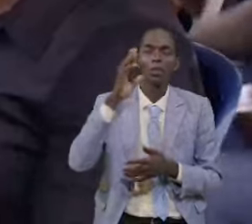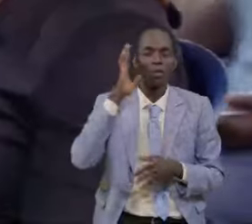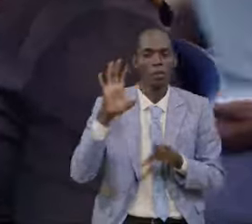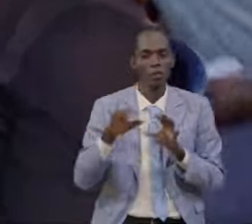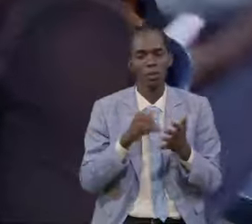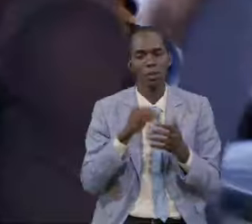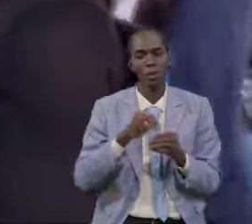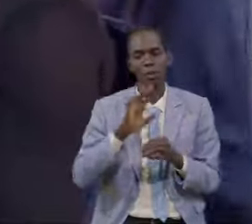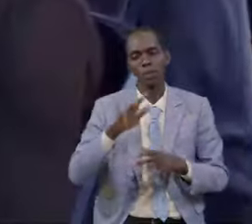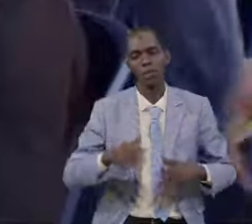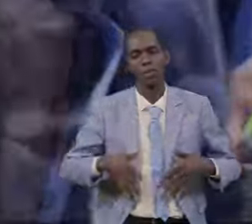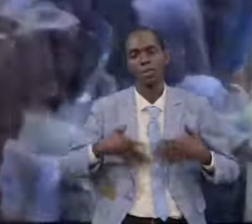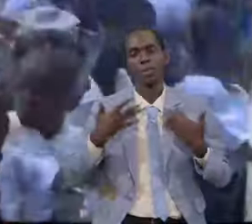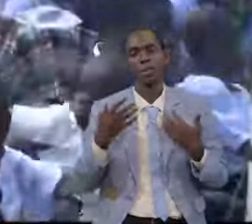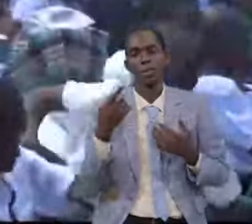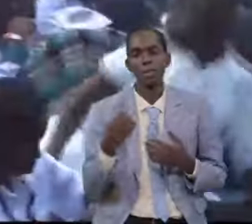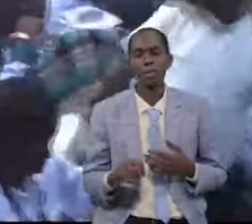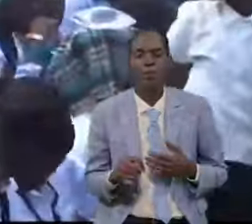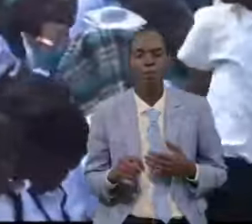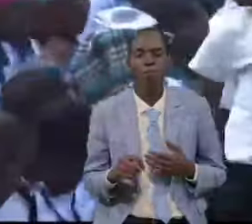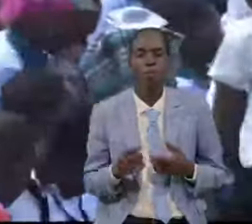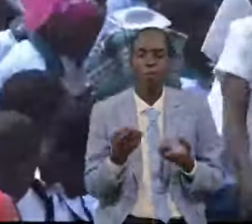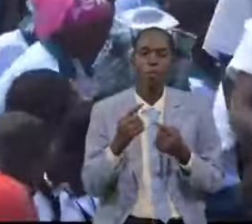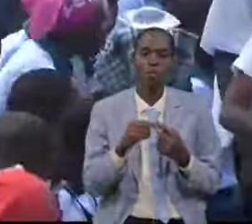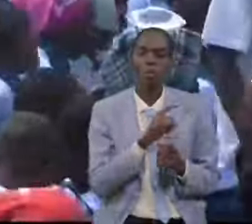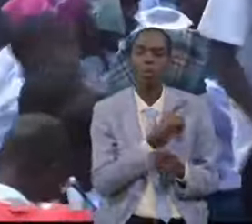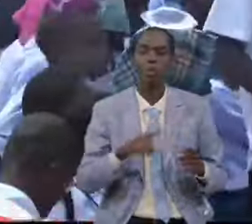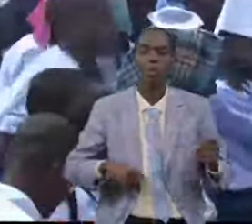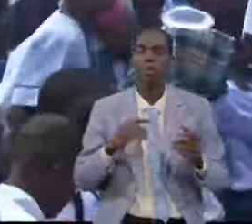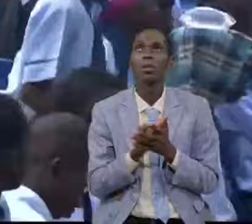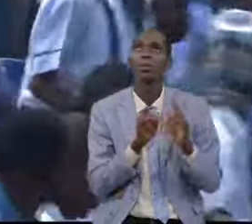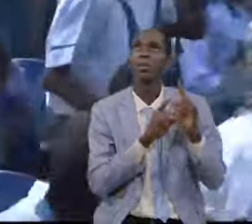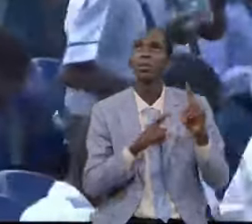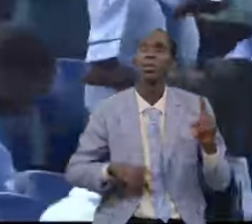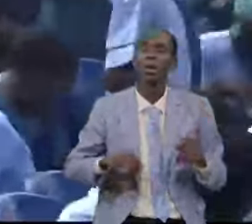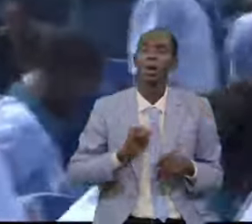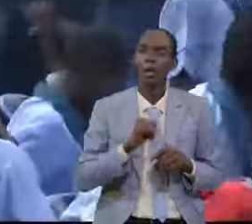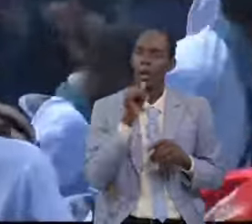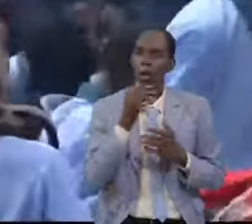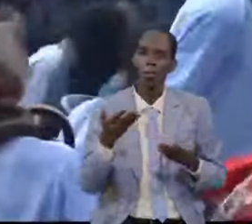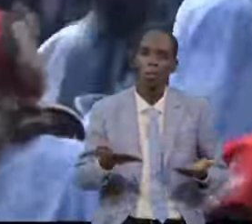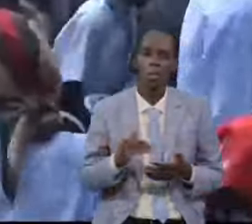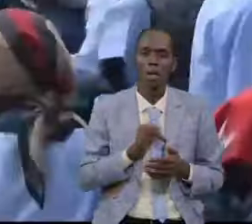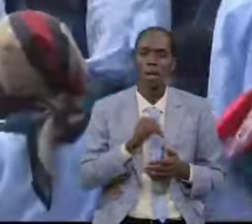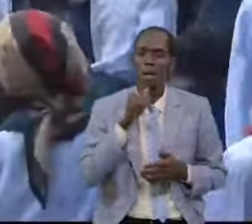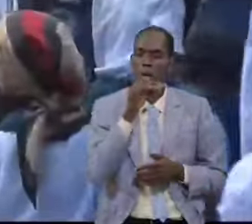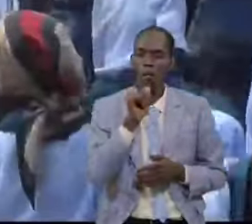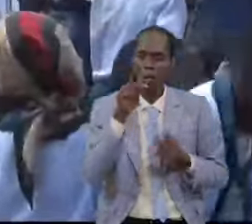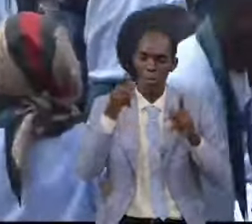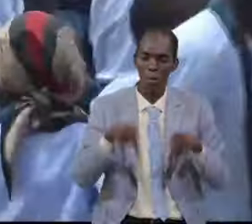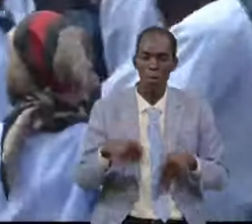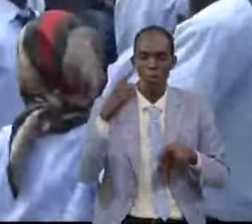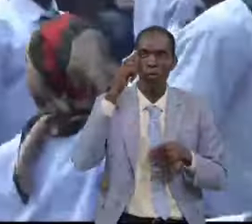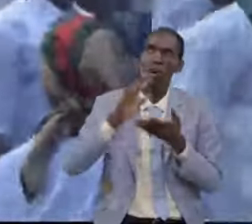Dieu le fera dans ta vie. Dis Seigneur, je suis un candidat. Candidat,